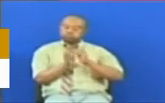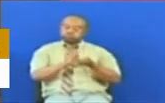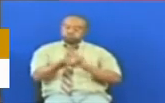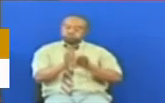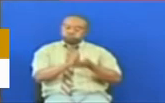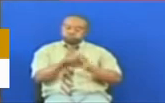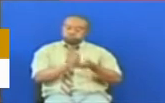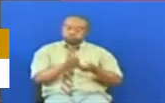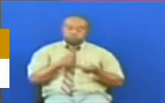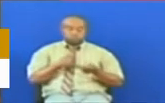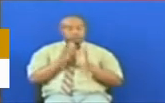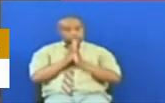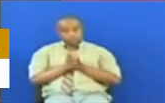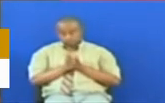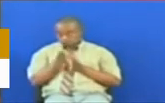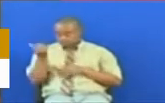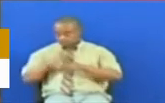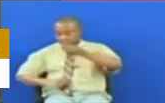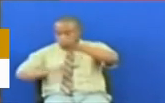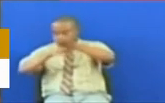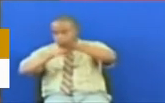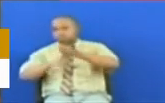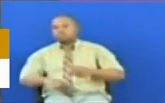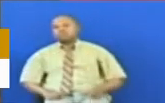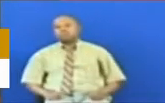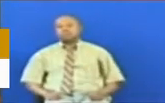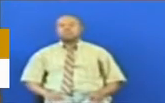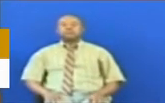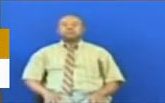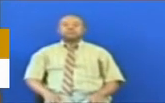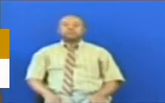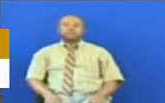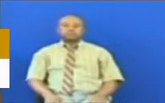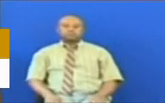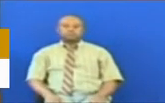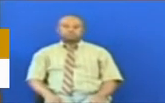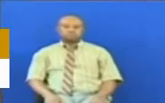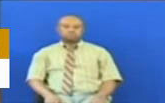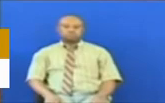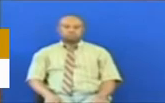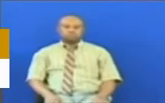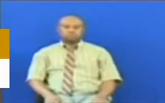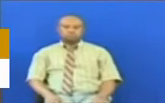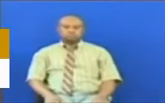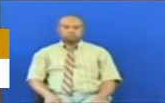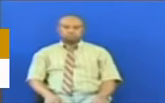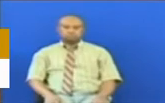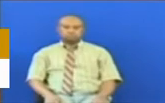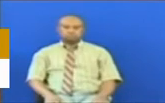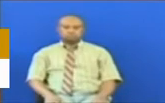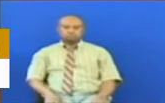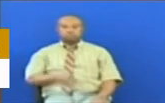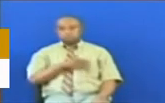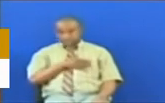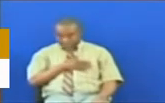baadaye. Nashukuru sana na naunga mkono hoja Mheshimiwa Spika. Asante sana Dr. Saada Mkuya, tunakushukuru